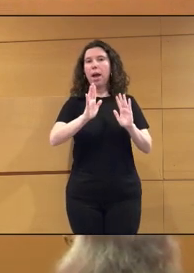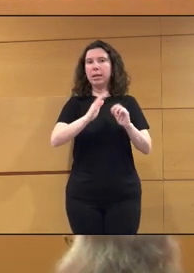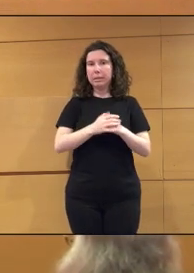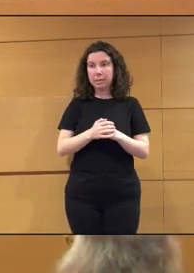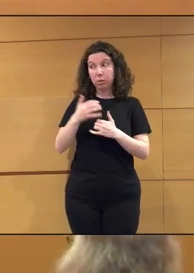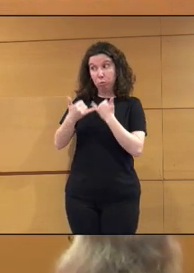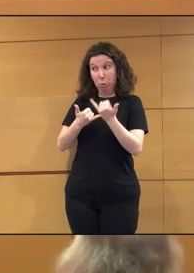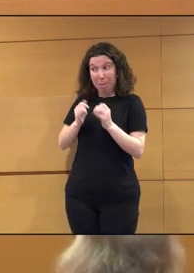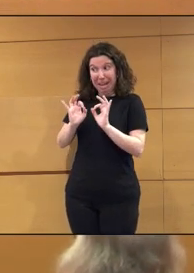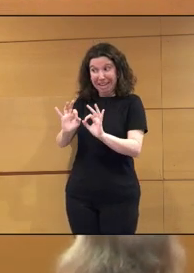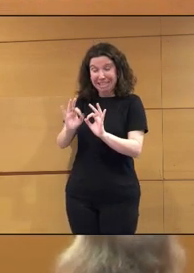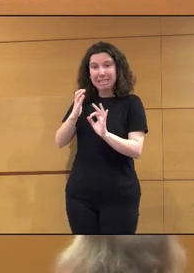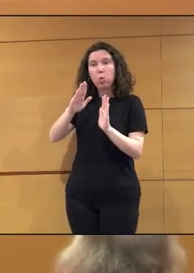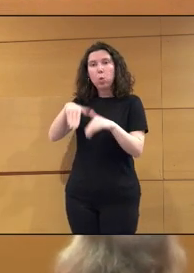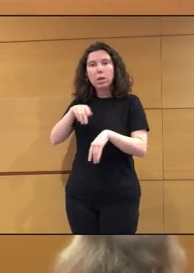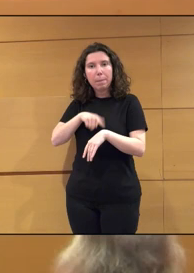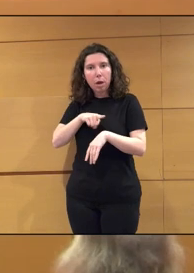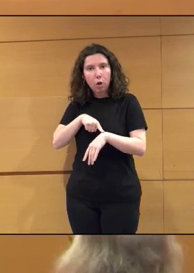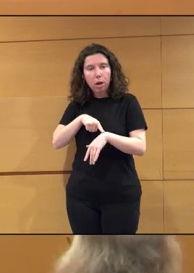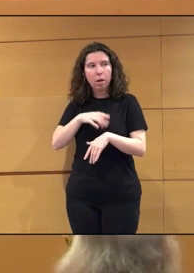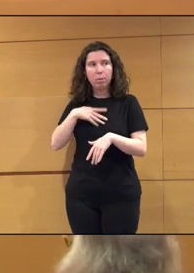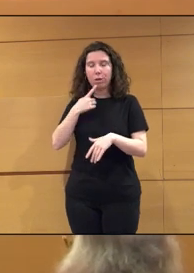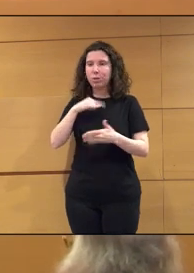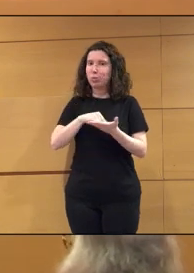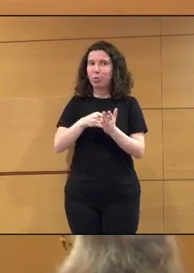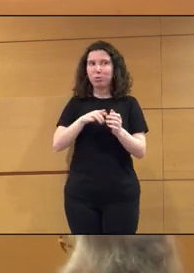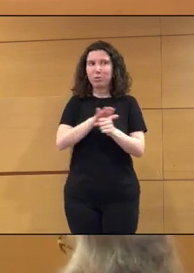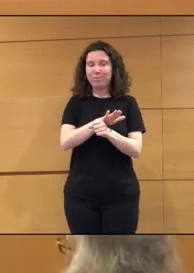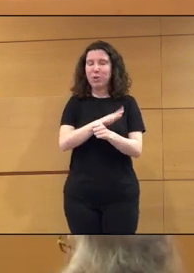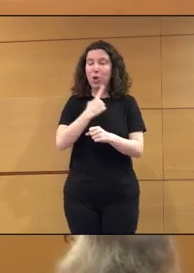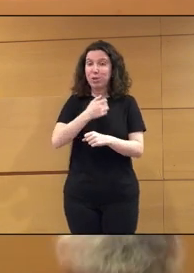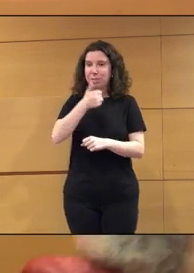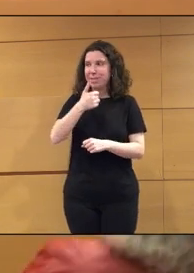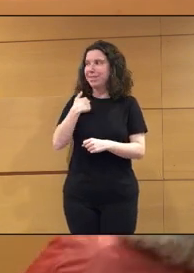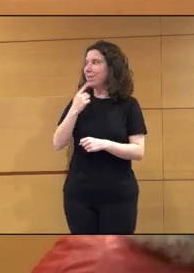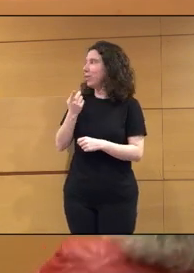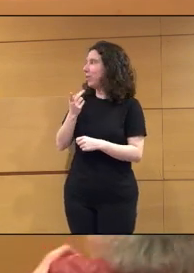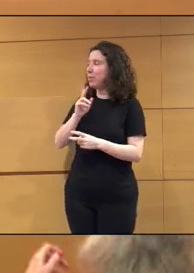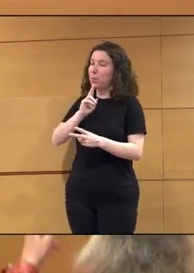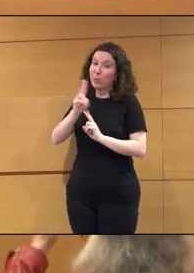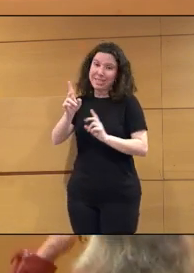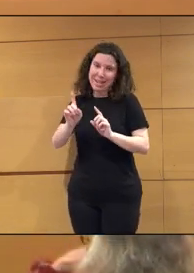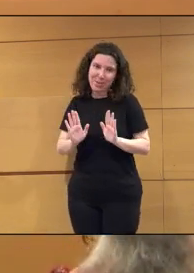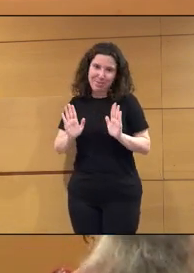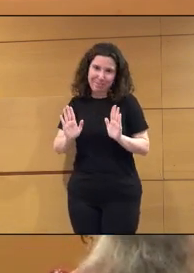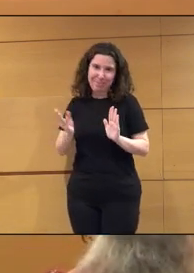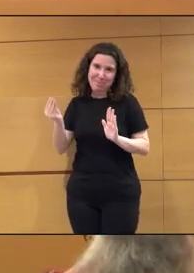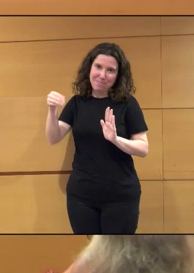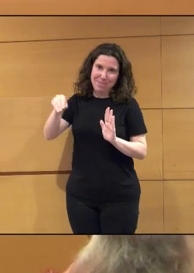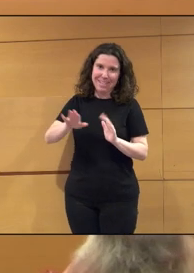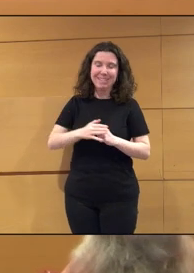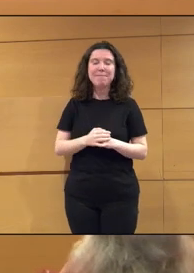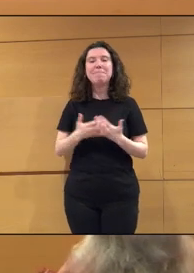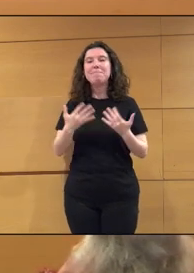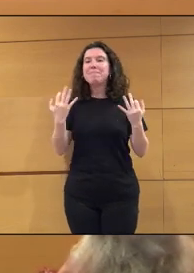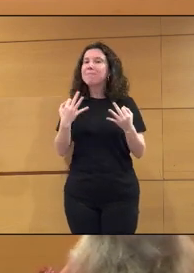moment, després costa molt més d'arreglar-ho. No t'estic contestant, t'estic dient una altra cosa aquí, però bàsicament la idea és que hauríem de